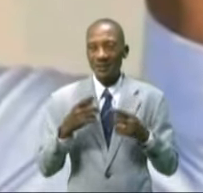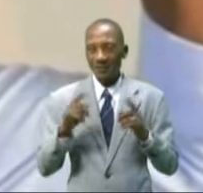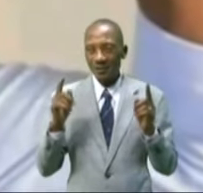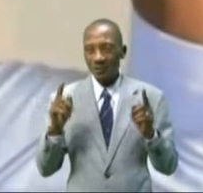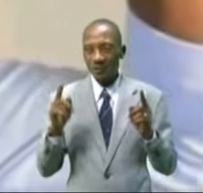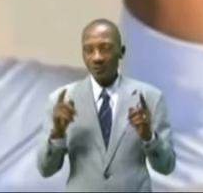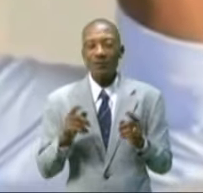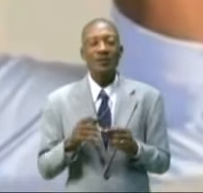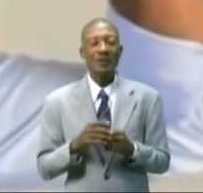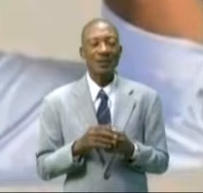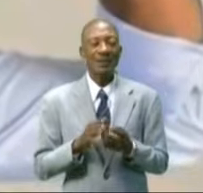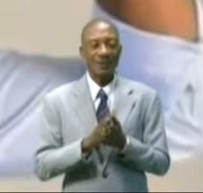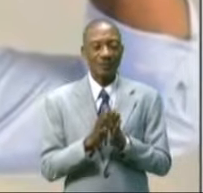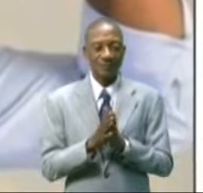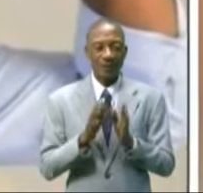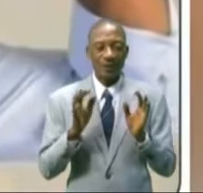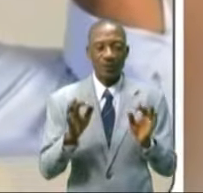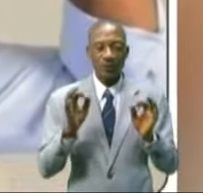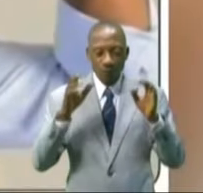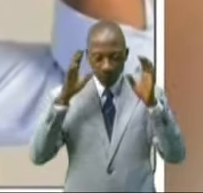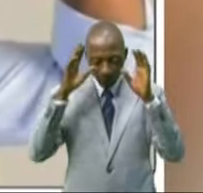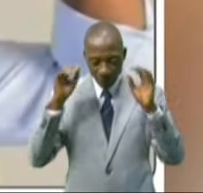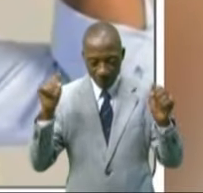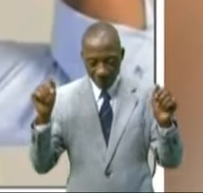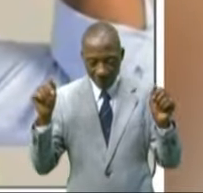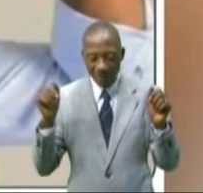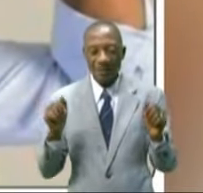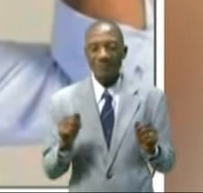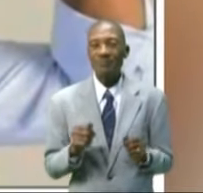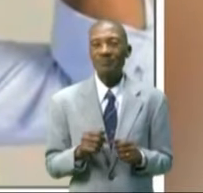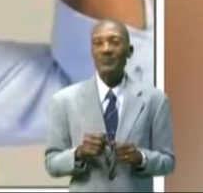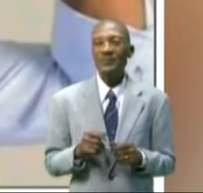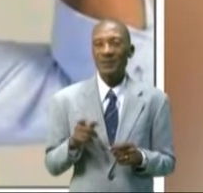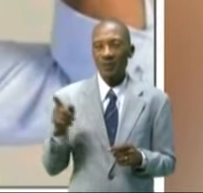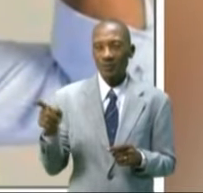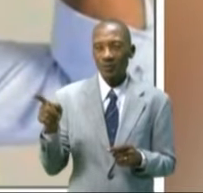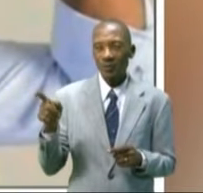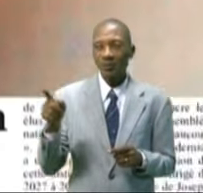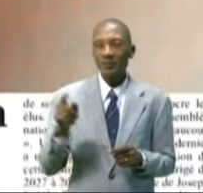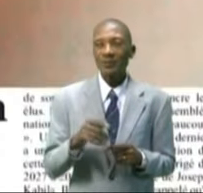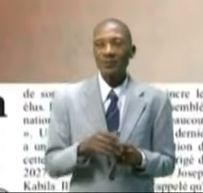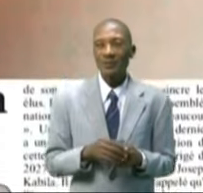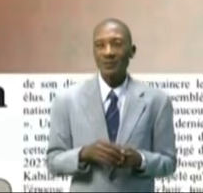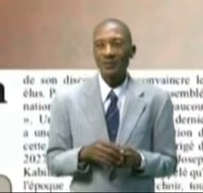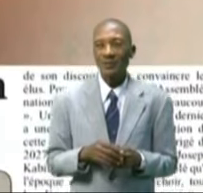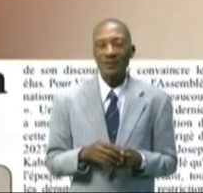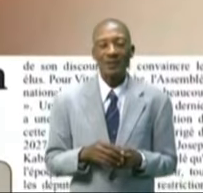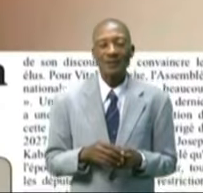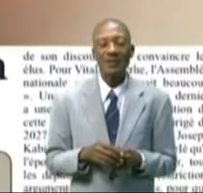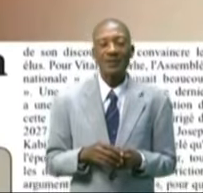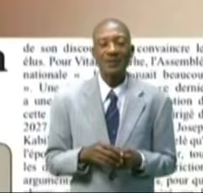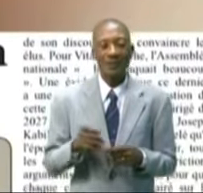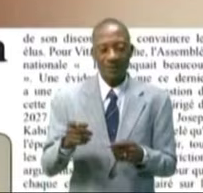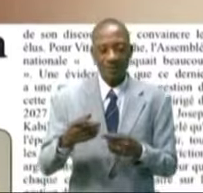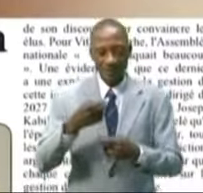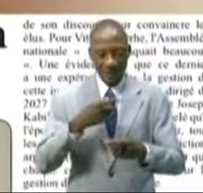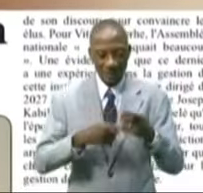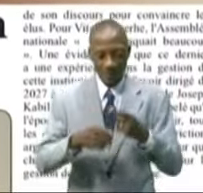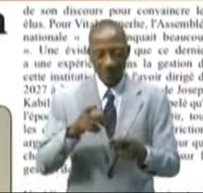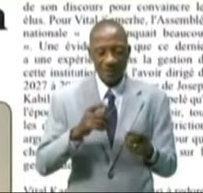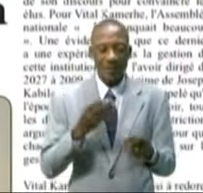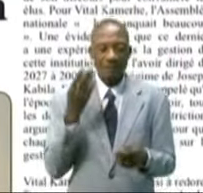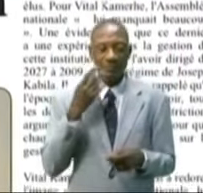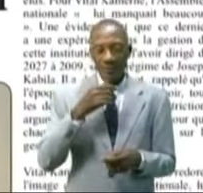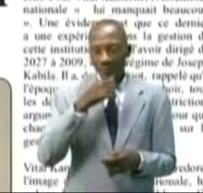processus qui a débuté le lundi 22 avril lorsqu'Augustin Kabuya a rendu public un communiqué invitant les députés à la